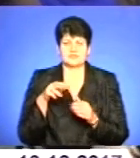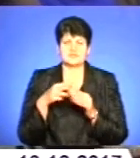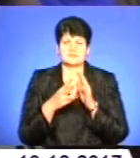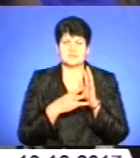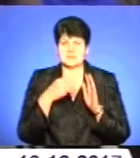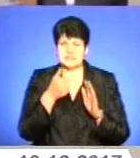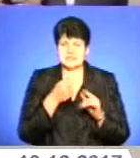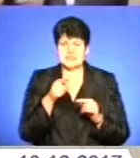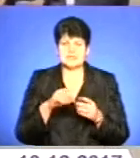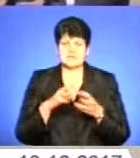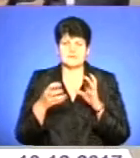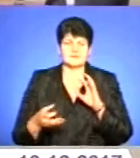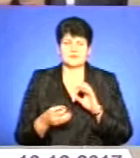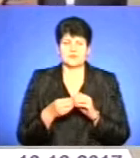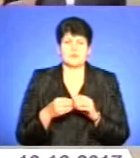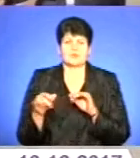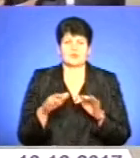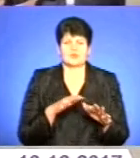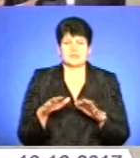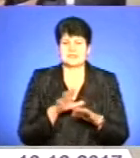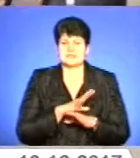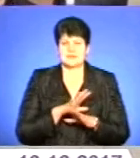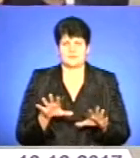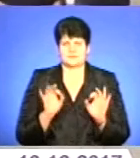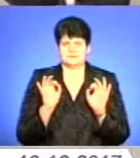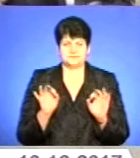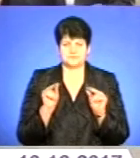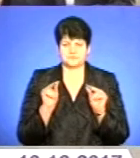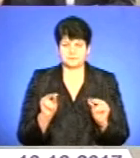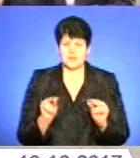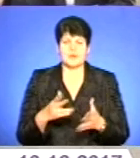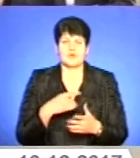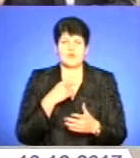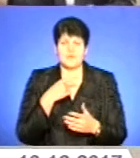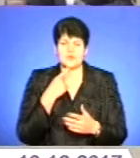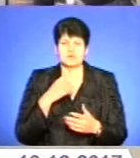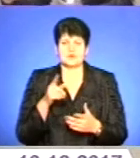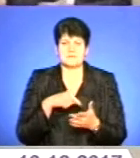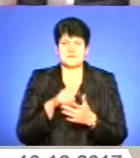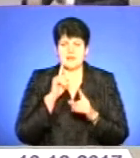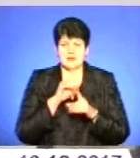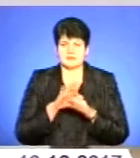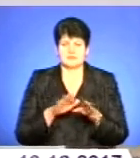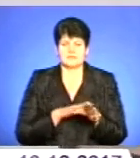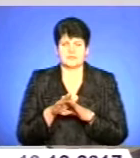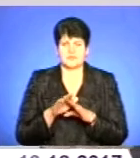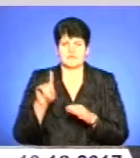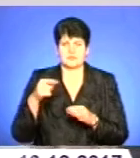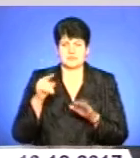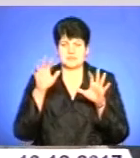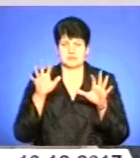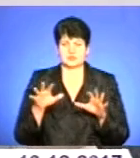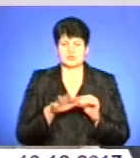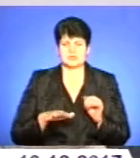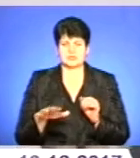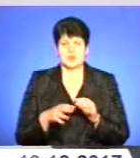висновками, процес формування проекту бюджету не був демократичним. Зокрема, активісти кажуть, що міська рада не дотрималася вимоги статуту